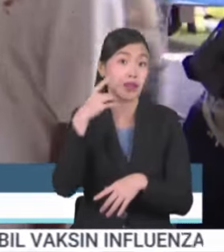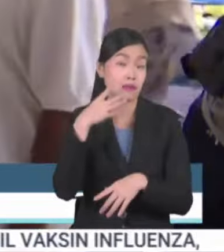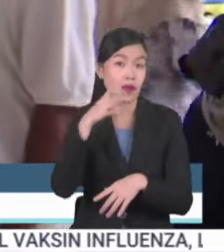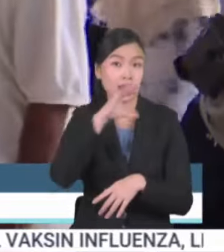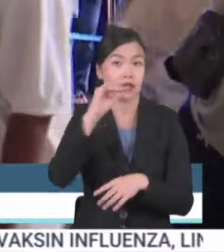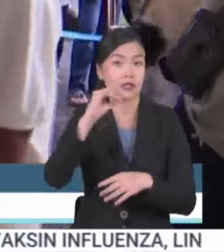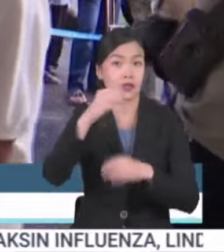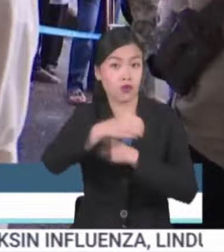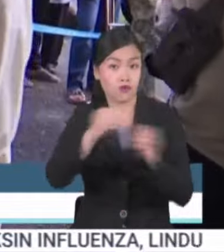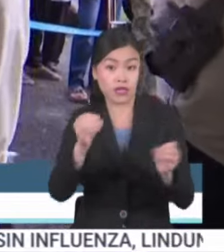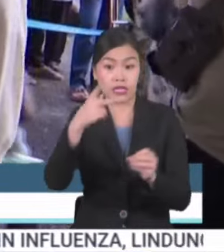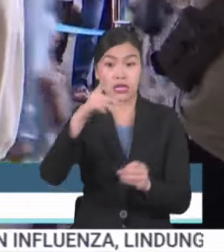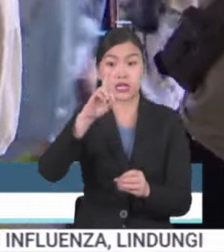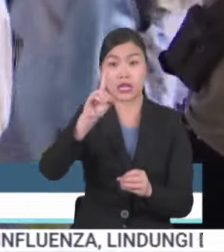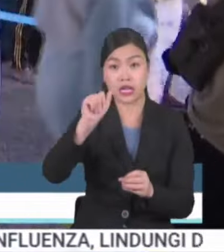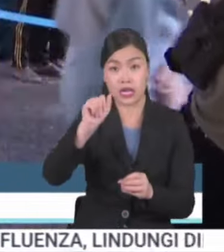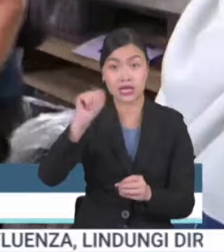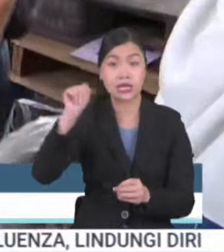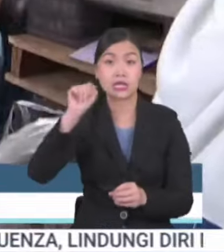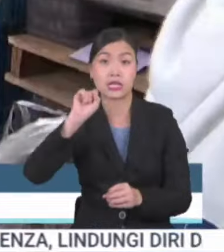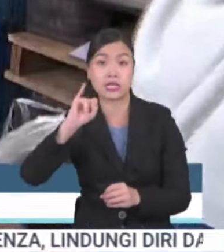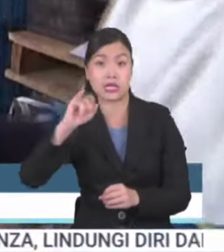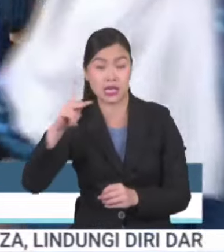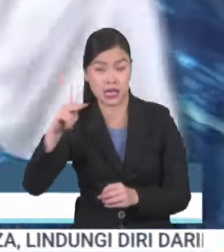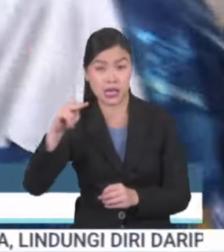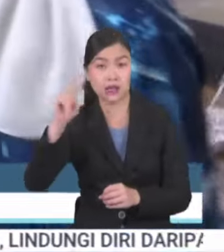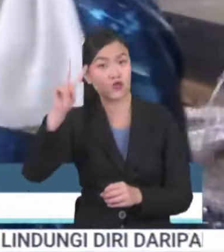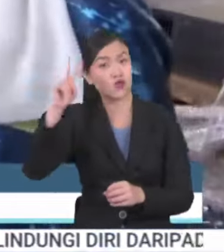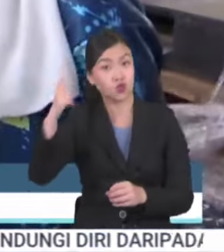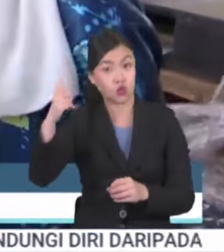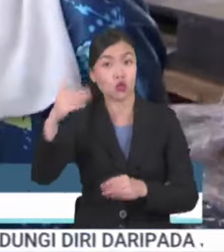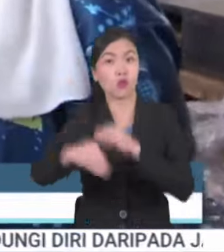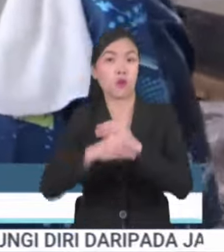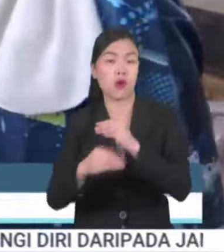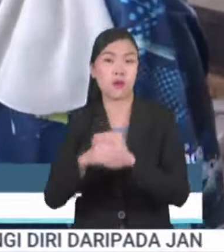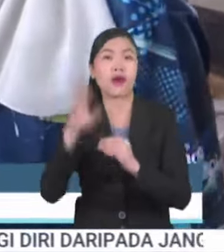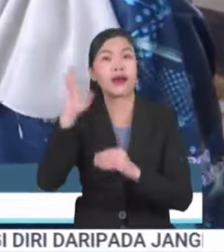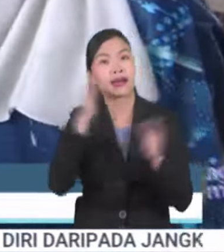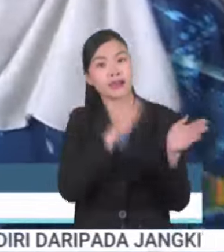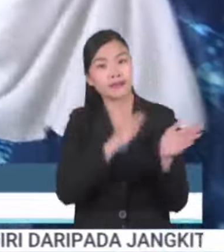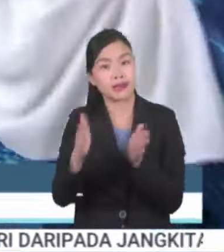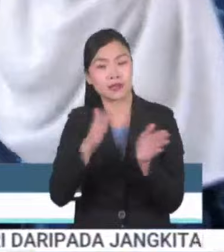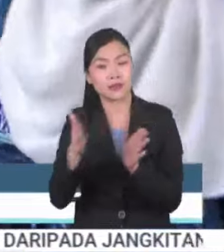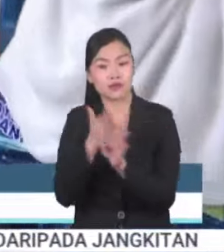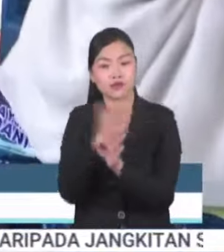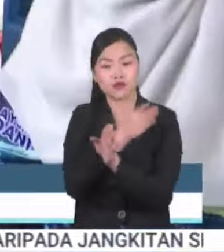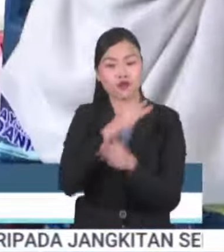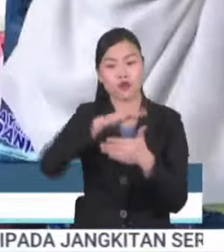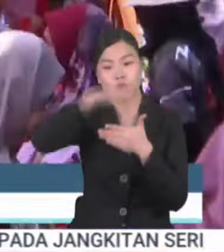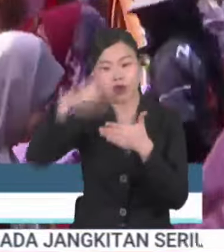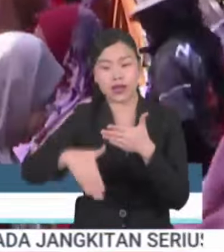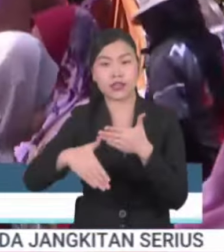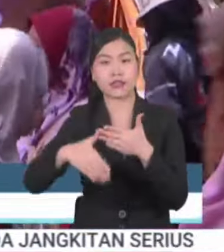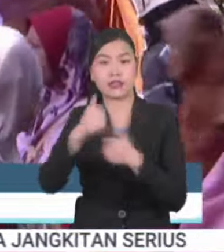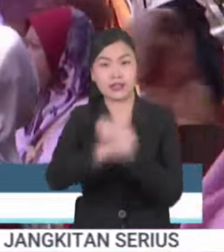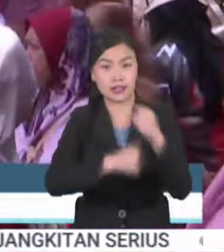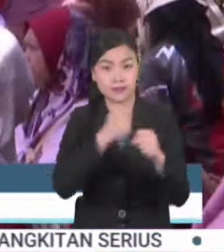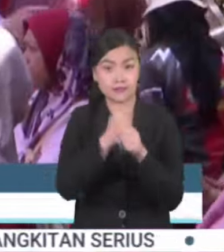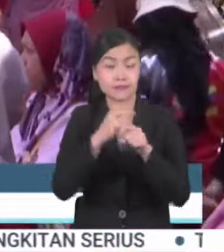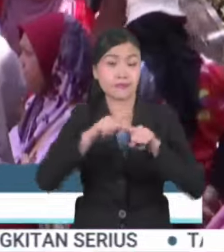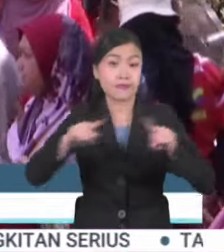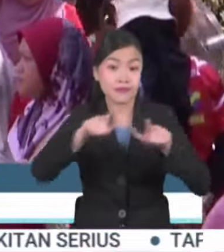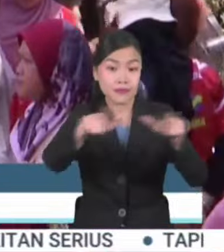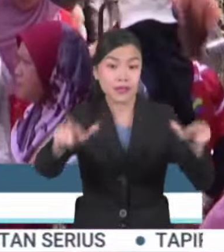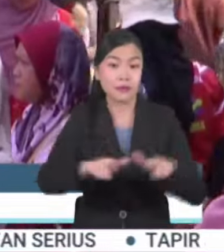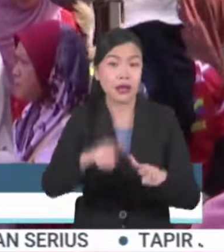Kedah Zon 4 SIK, dua lagi siri jualan sama bakal diadakan sebelum penghujung tahun ini. Bagaimanapun,